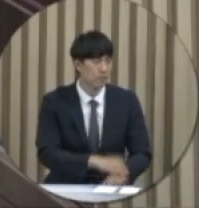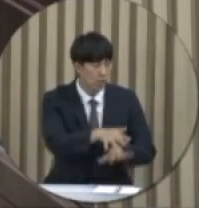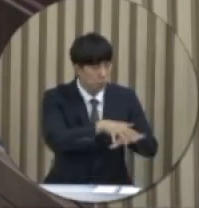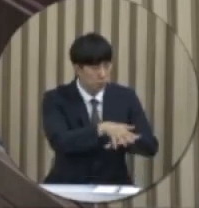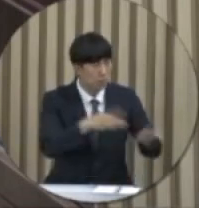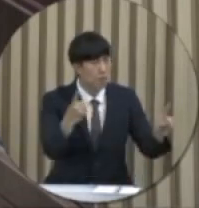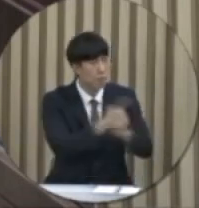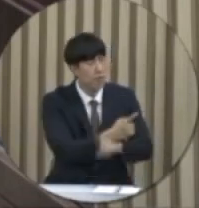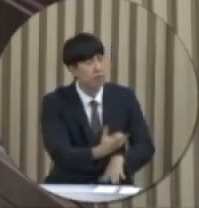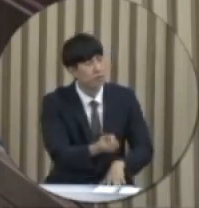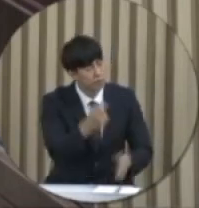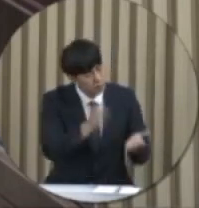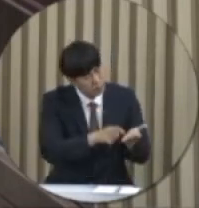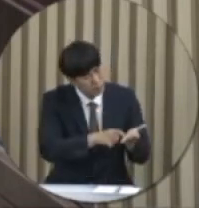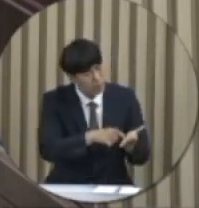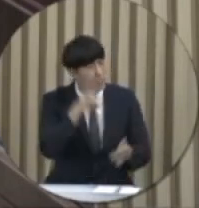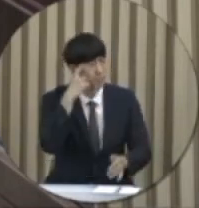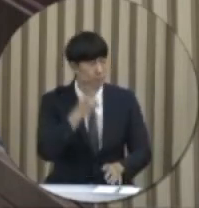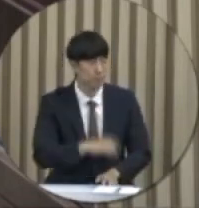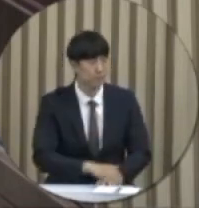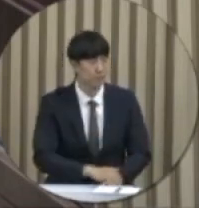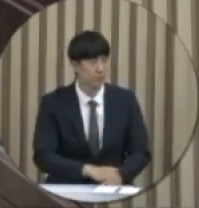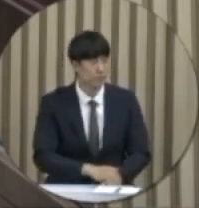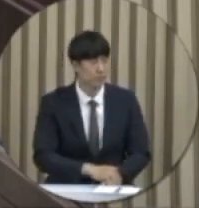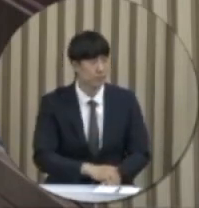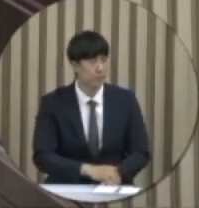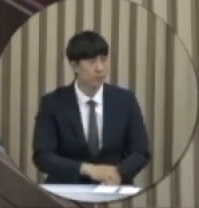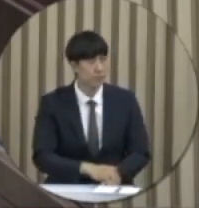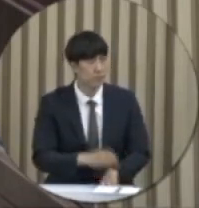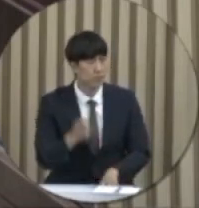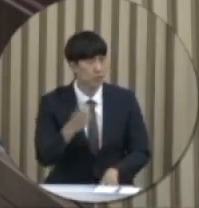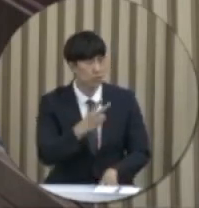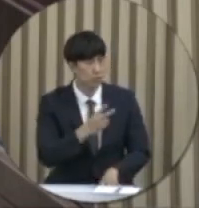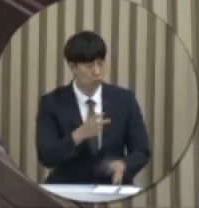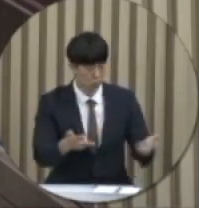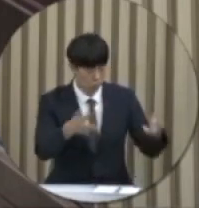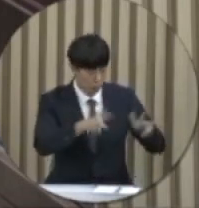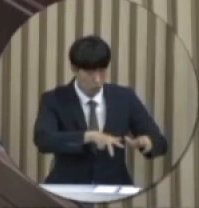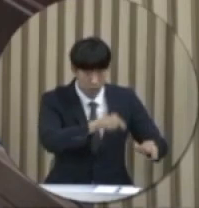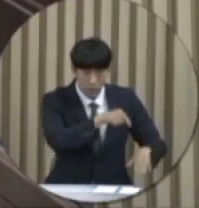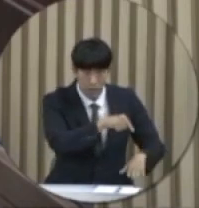개편 시급하다고 생각이 들고요. 또 공원에